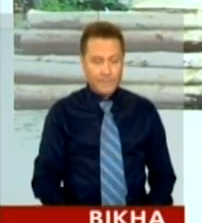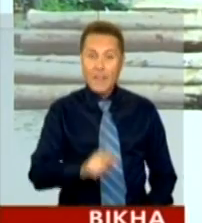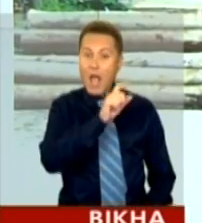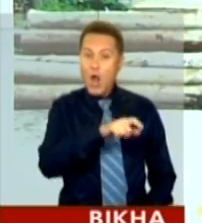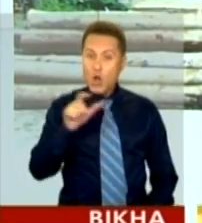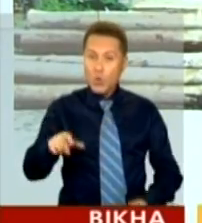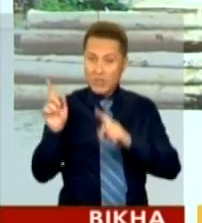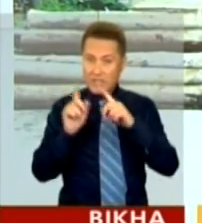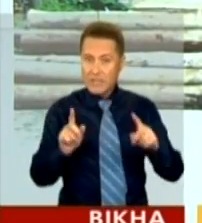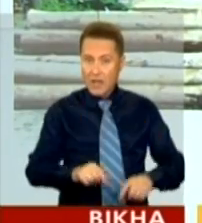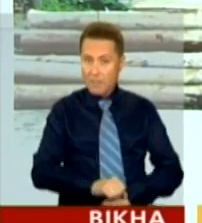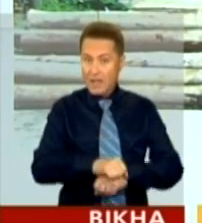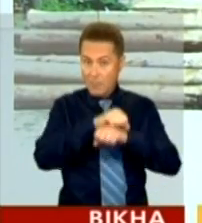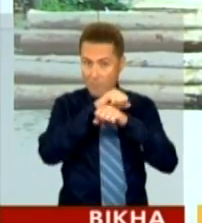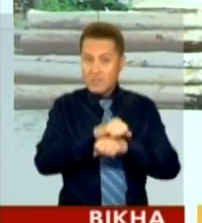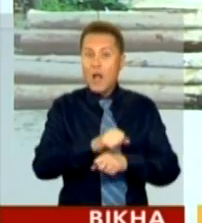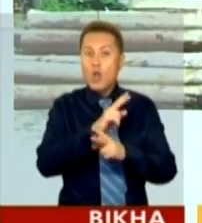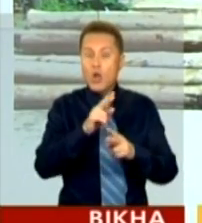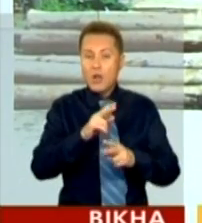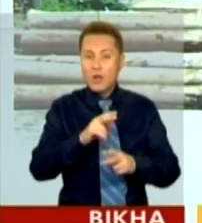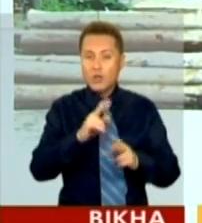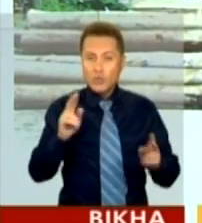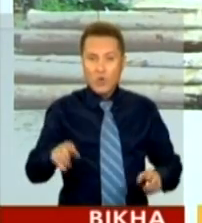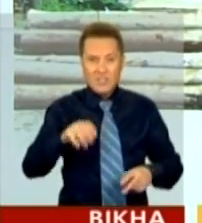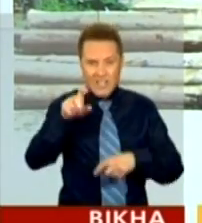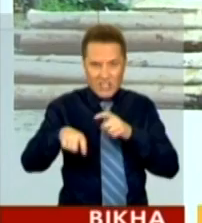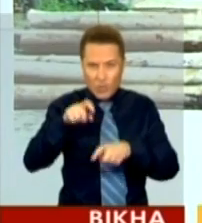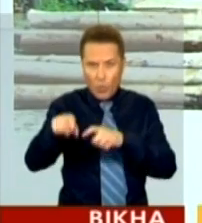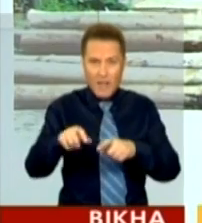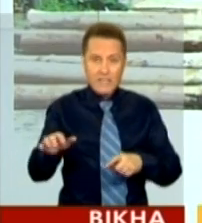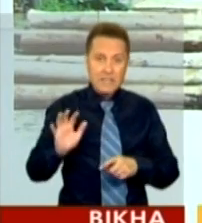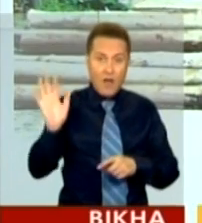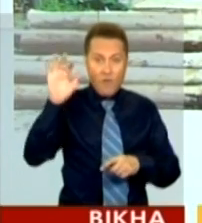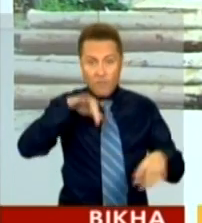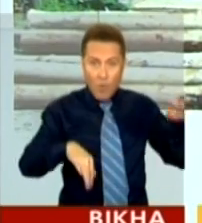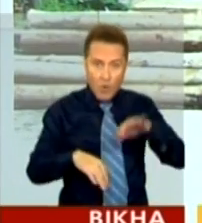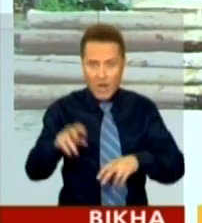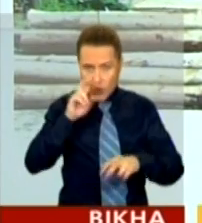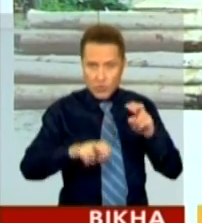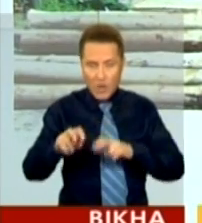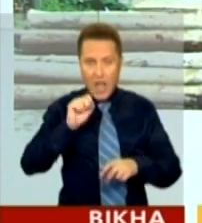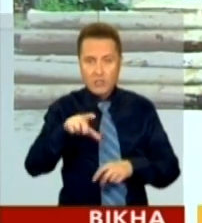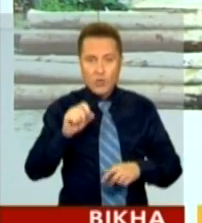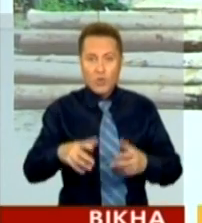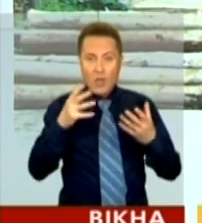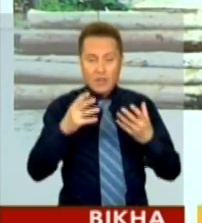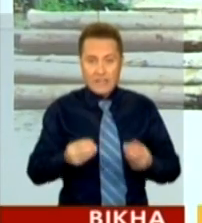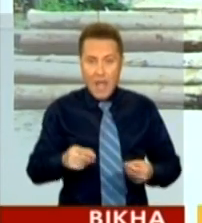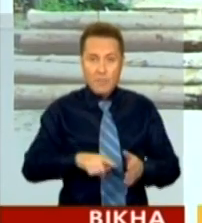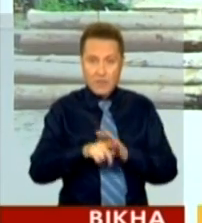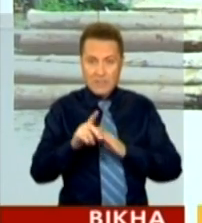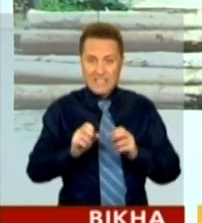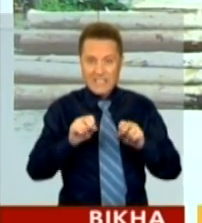Люди на Закарпатті повстали. У них хтось 2 роки длубається в горах, шукає золото. Днями невідомі навіть почали звозити